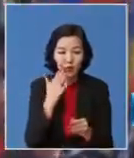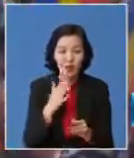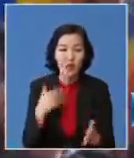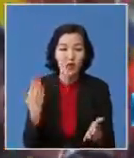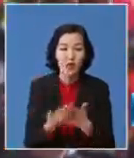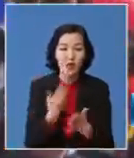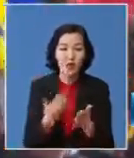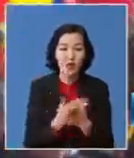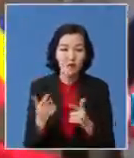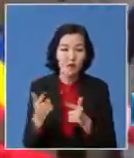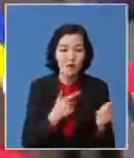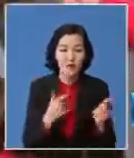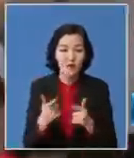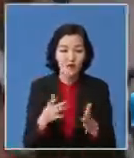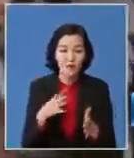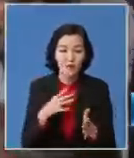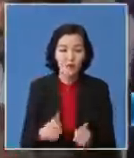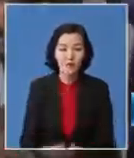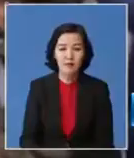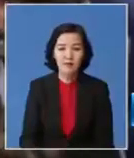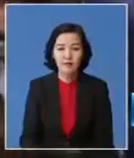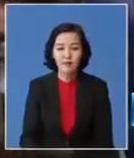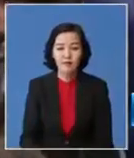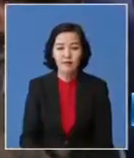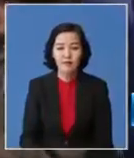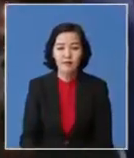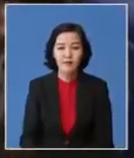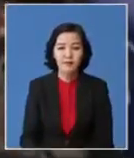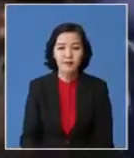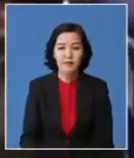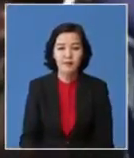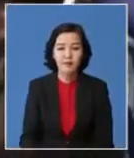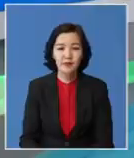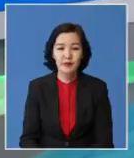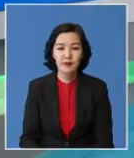Зарубежные новости подготовил Алексей Цой по материалам интернет-ресурсов.